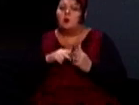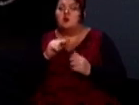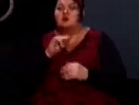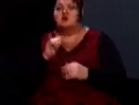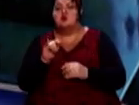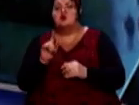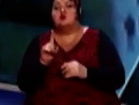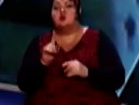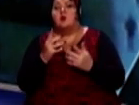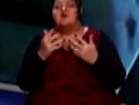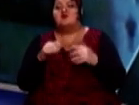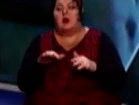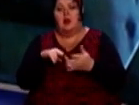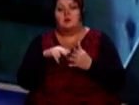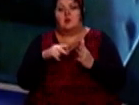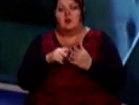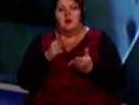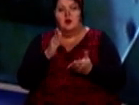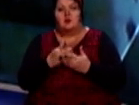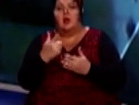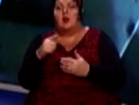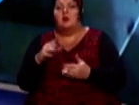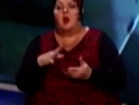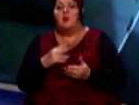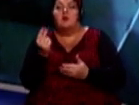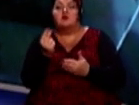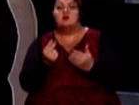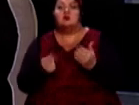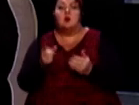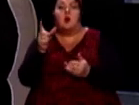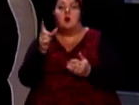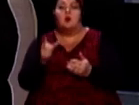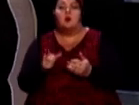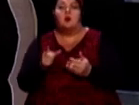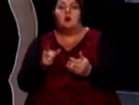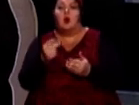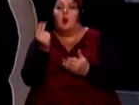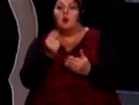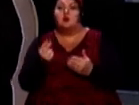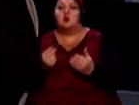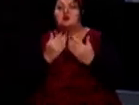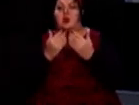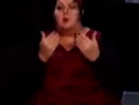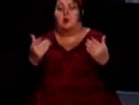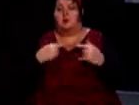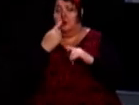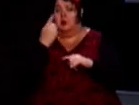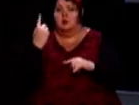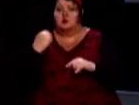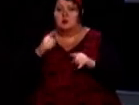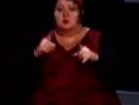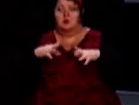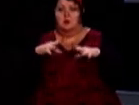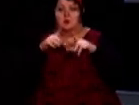що вже сплановано, де був художній музей? На тому будинок, я був нещодавно там